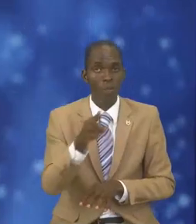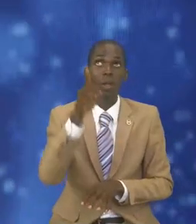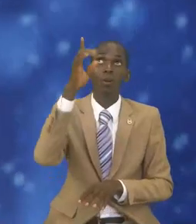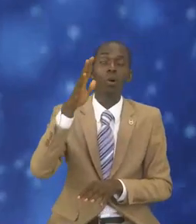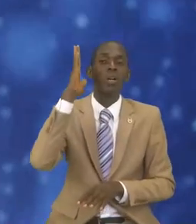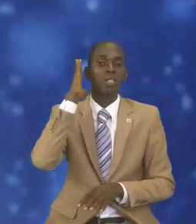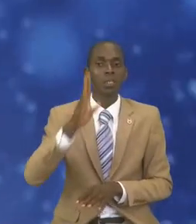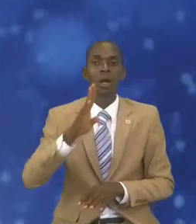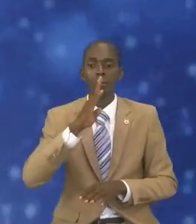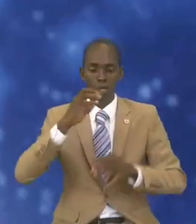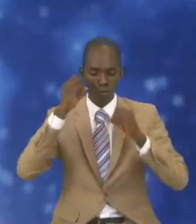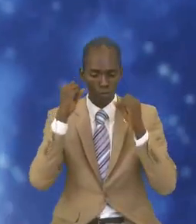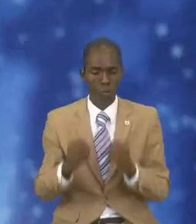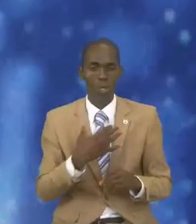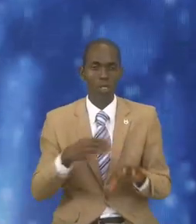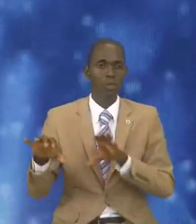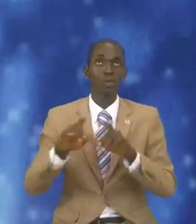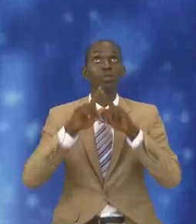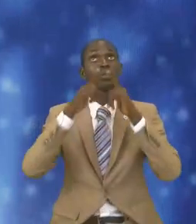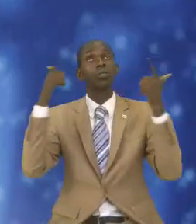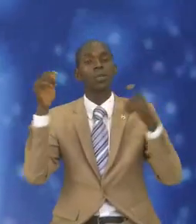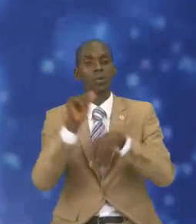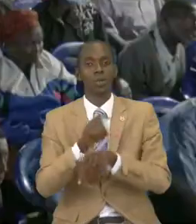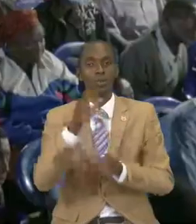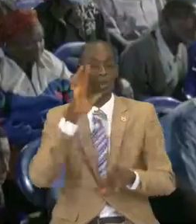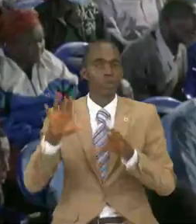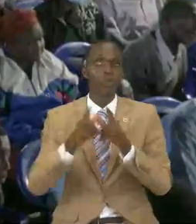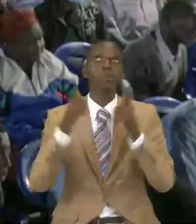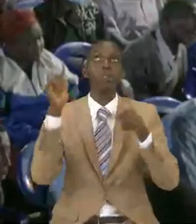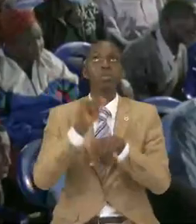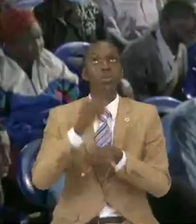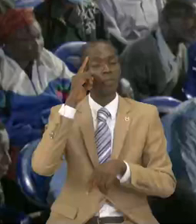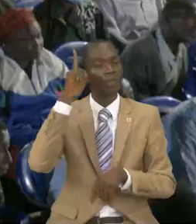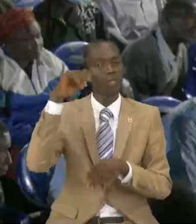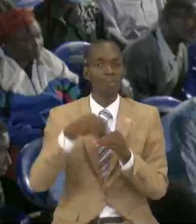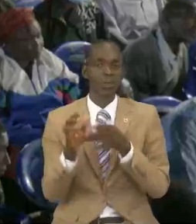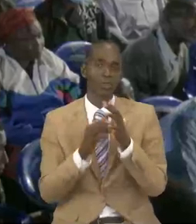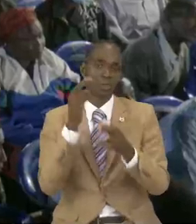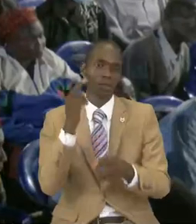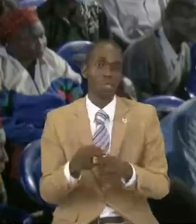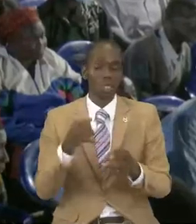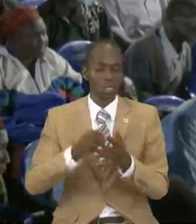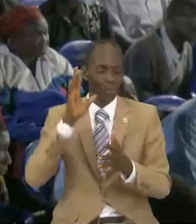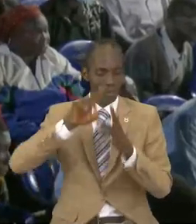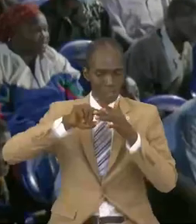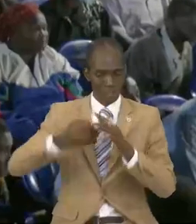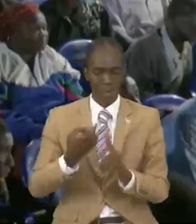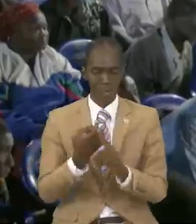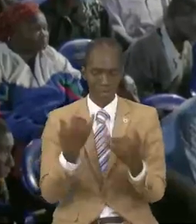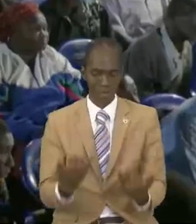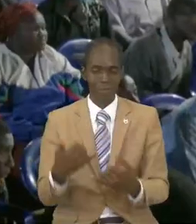seront forts et feront des exploits. Tu feras des exploits. Ça va commencer ce soir.